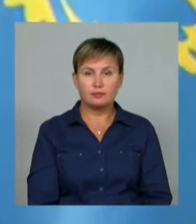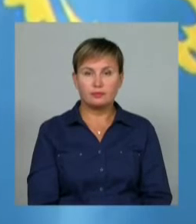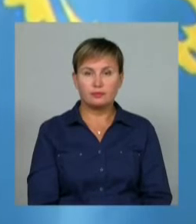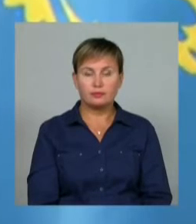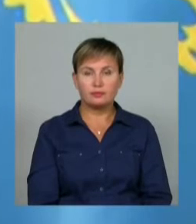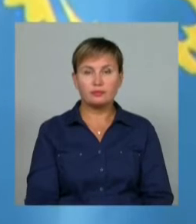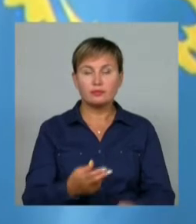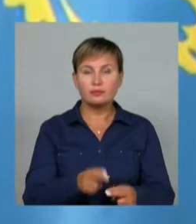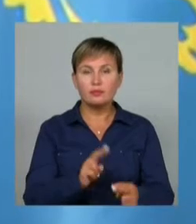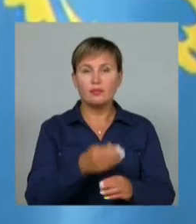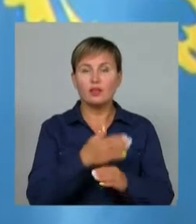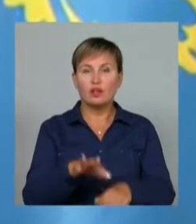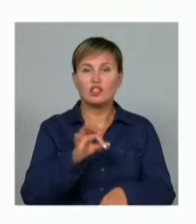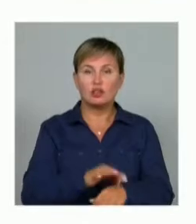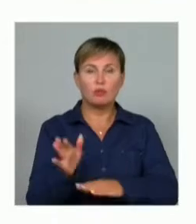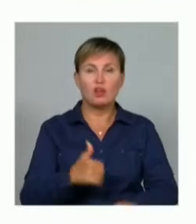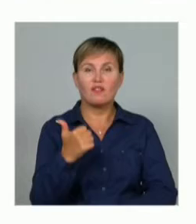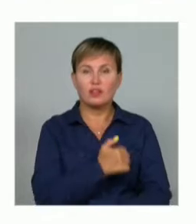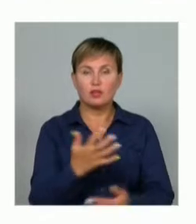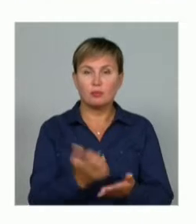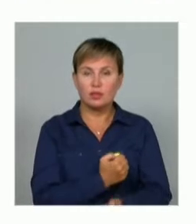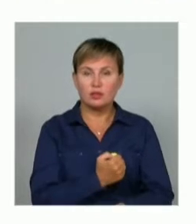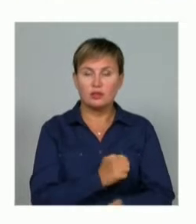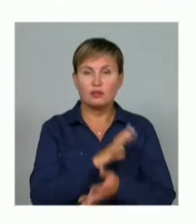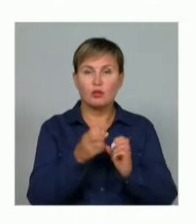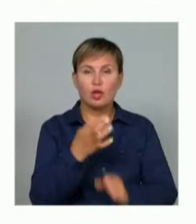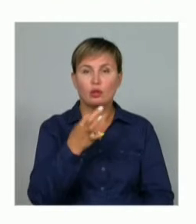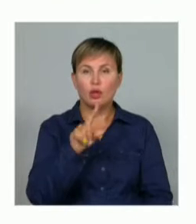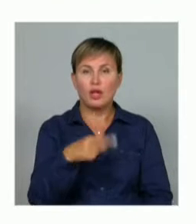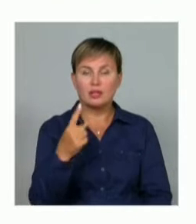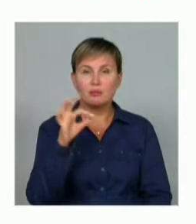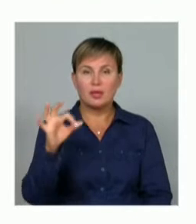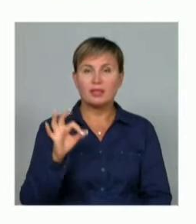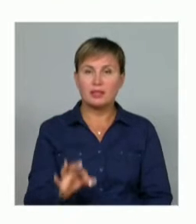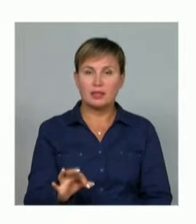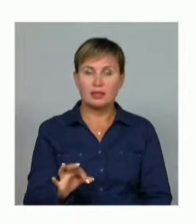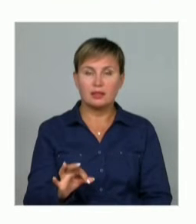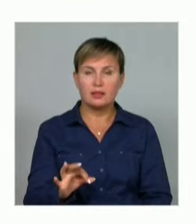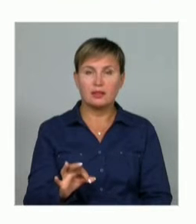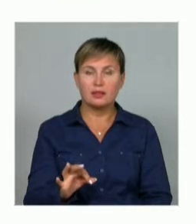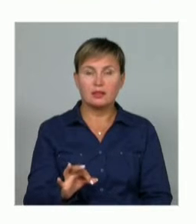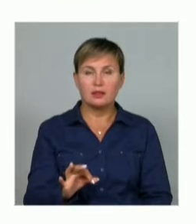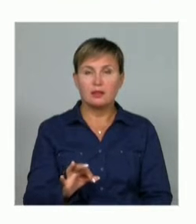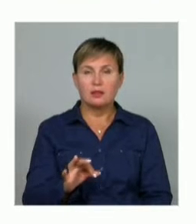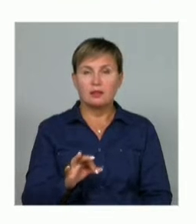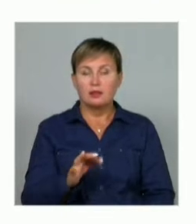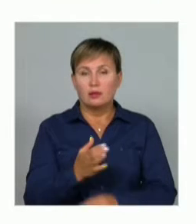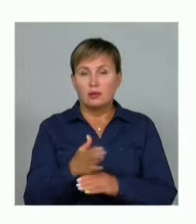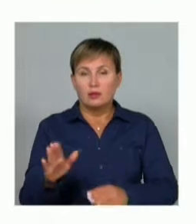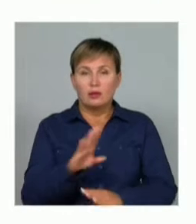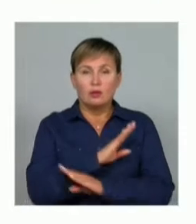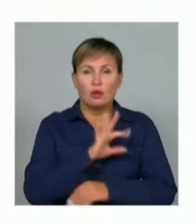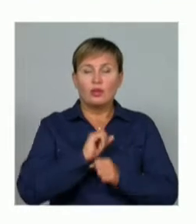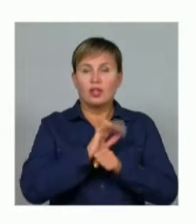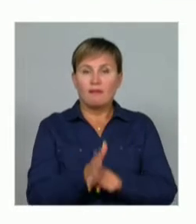При этом доля заболевших после вакцинации составляет всего 0,1%. Удельный вес летальности от